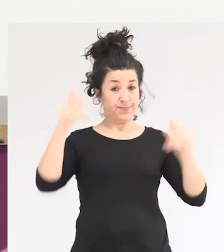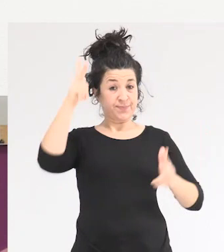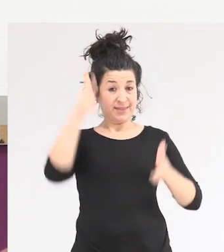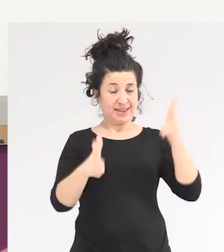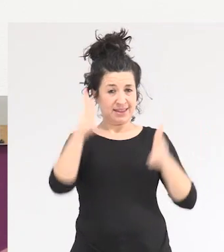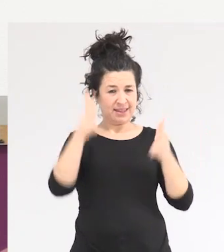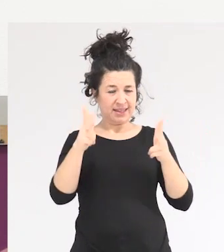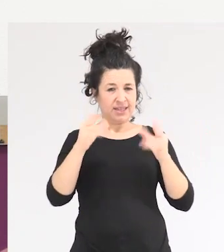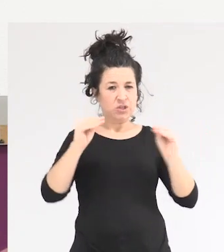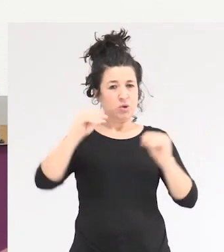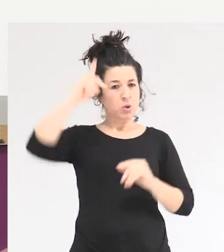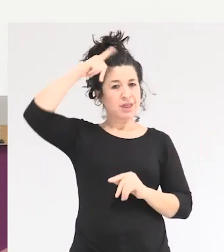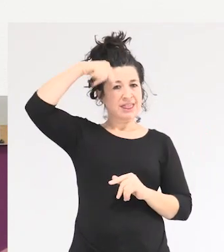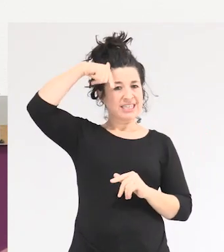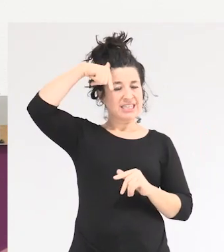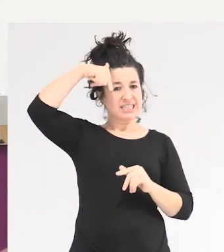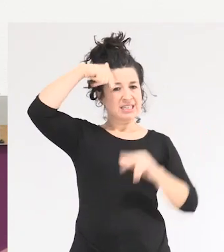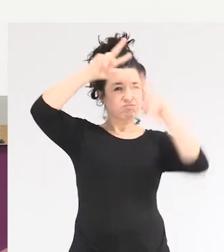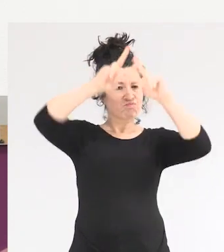bere tesia, bueno,